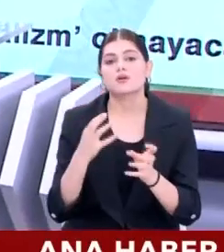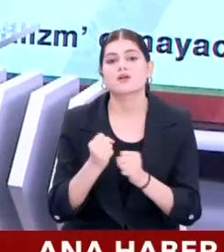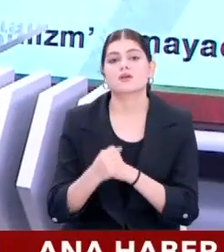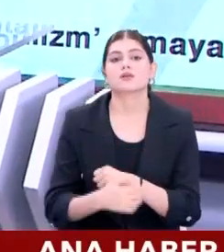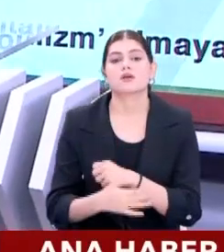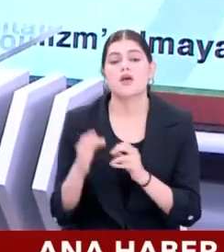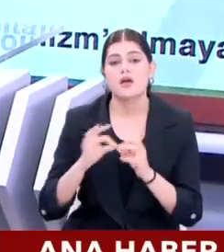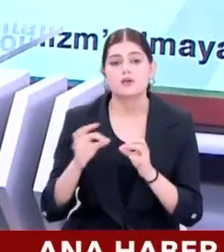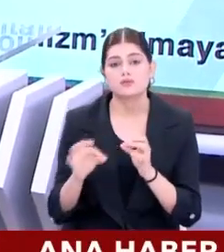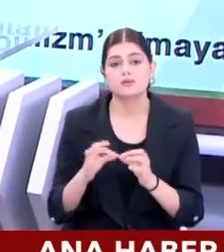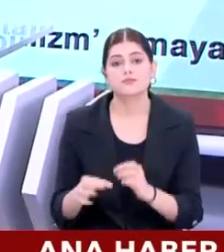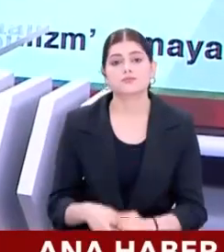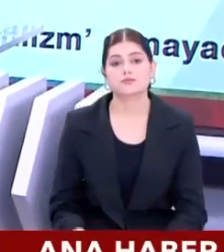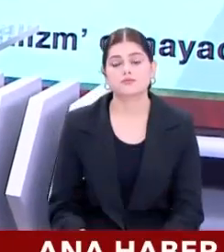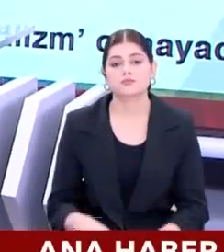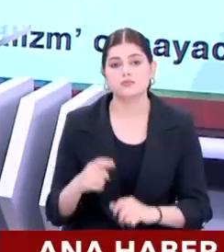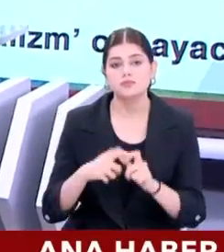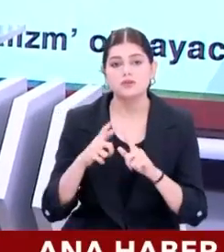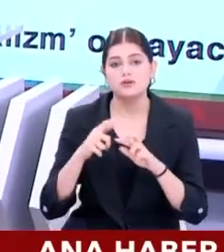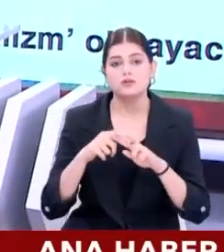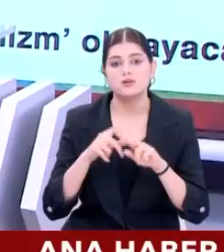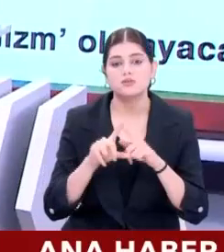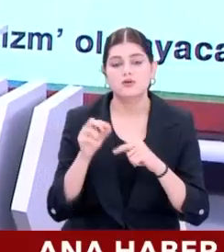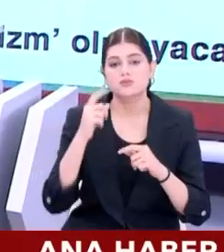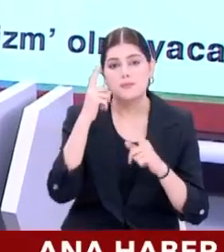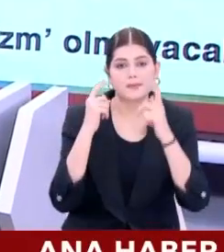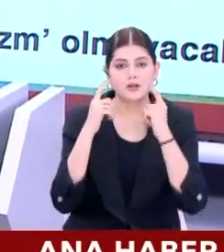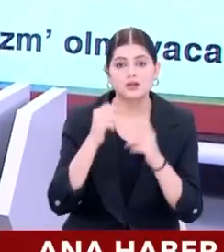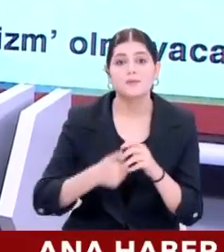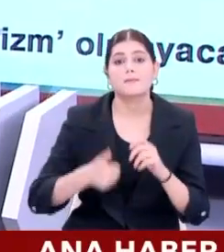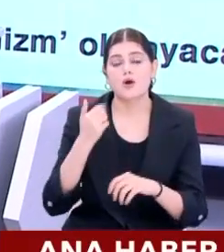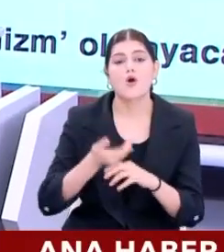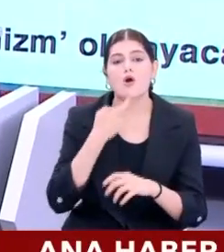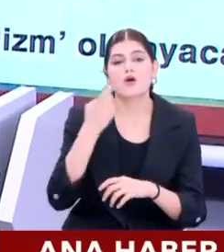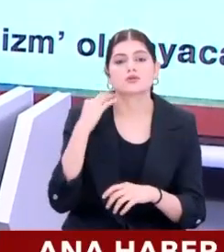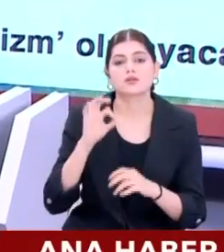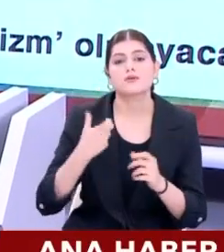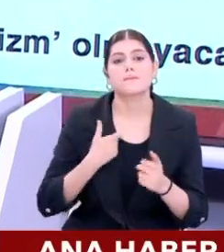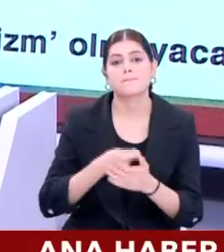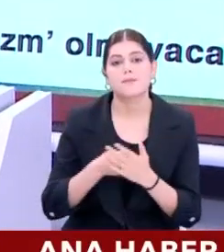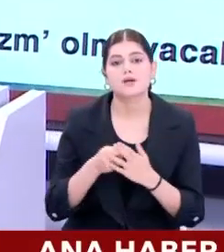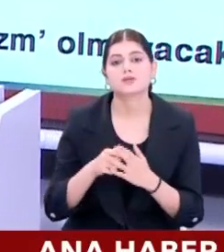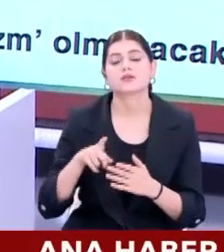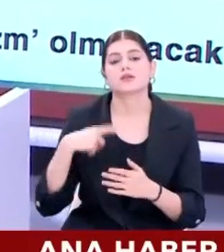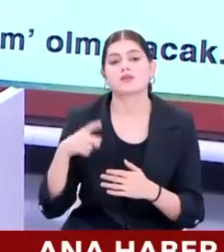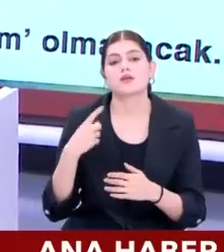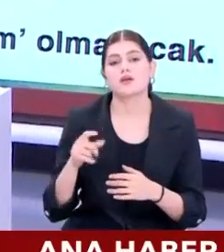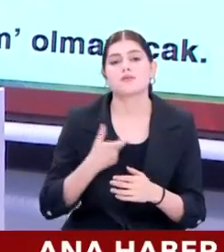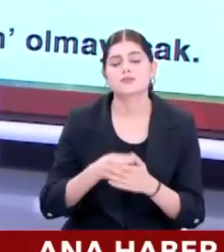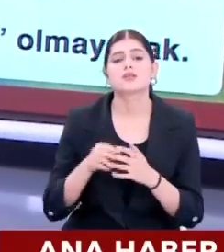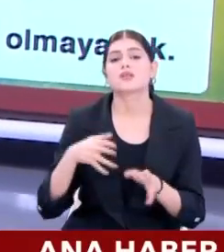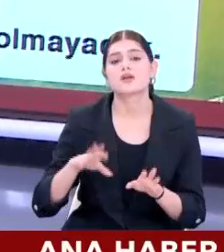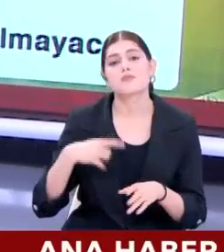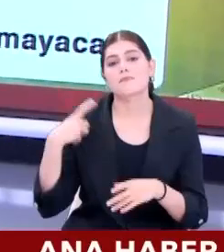ekonomi stratejisi olmuştur filan bütçe Komisyonu Başkanı ilkel de öyleydi asgari ücret ve diğer konu asgari ücret değil ama diğer